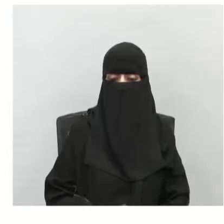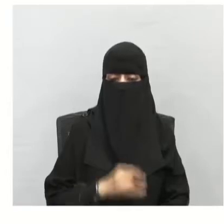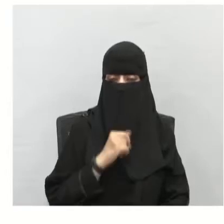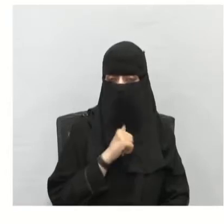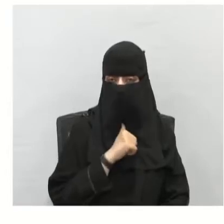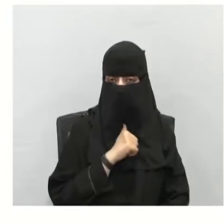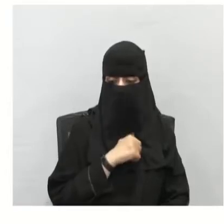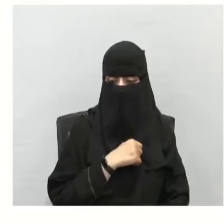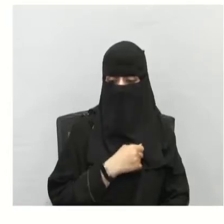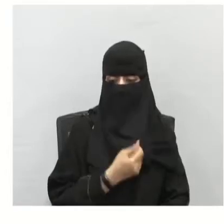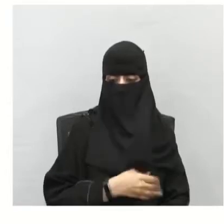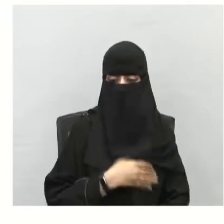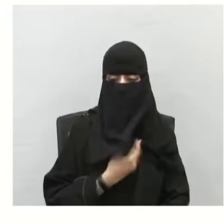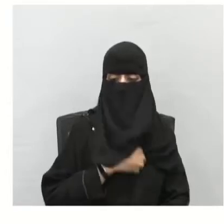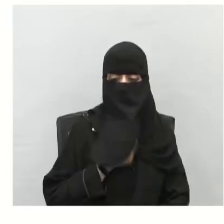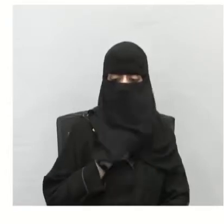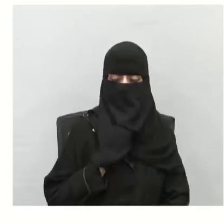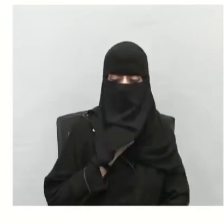يلا نبدأ الأنماط. لاحظوا معي هنا